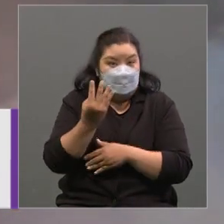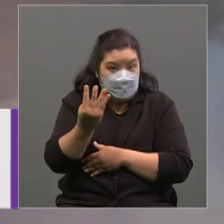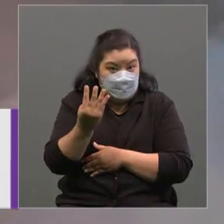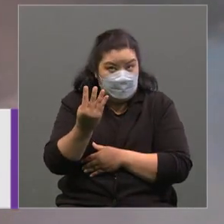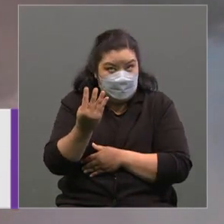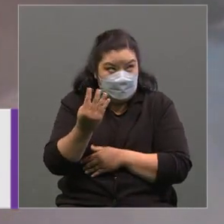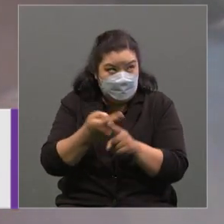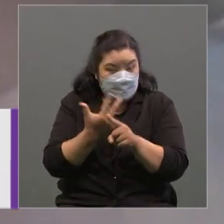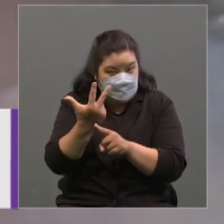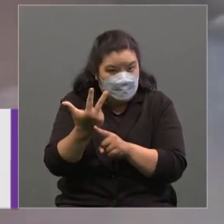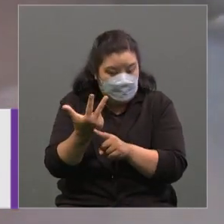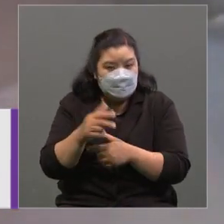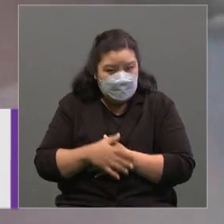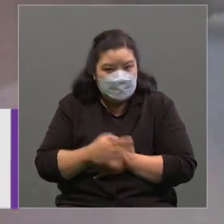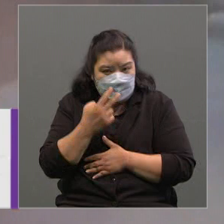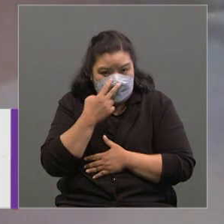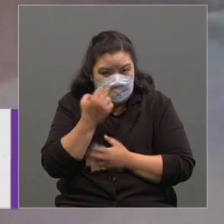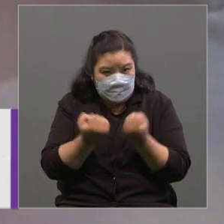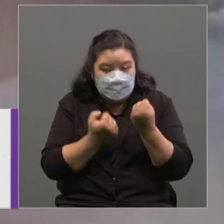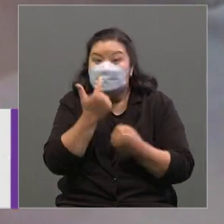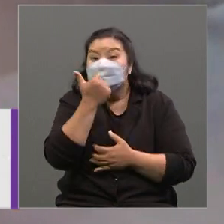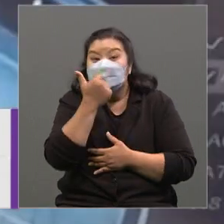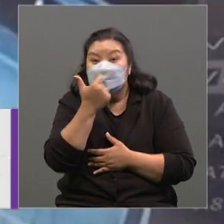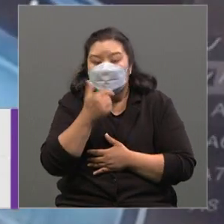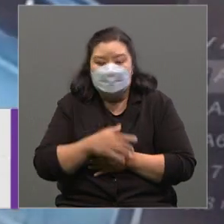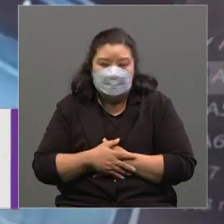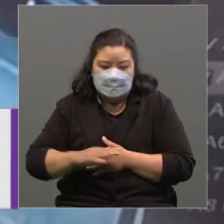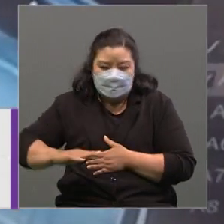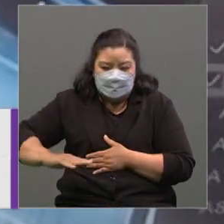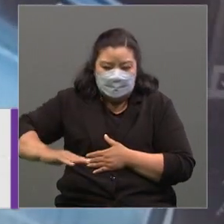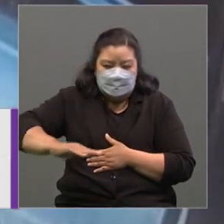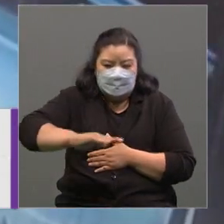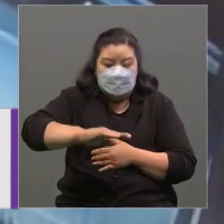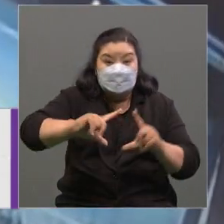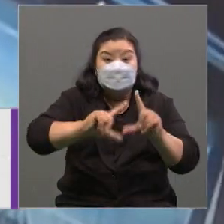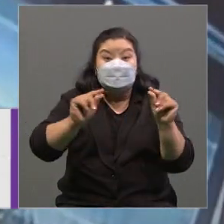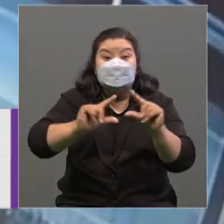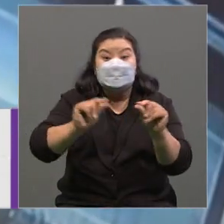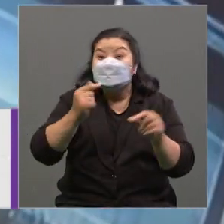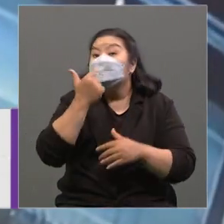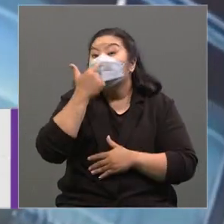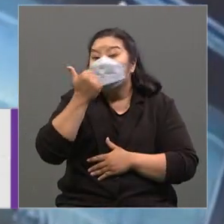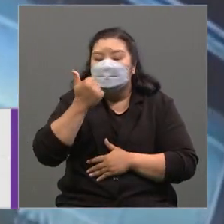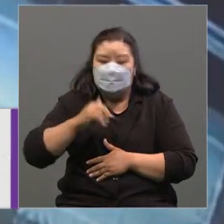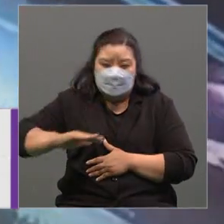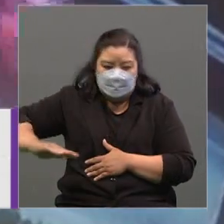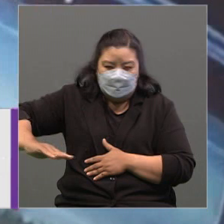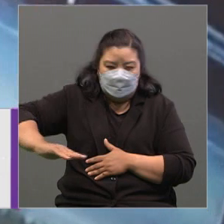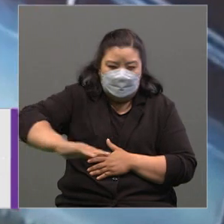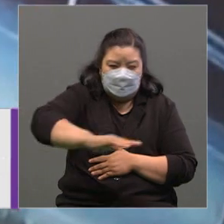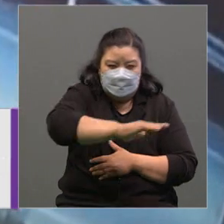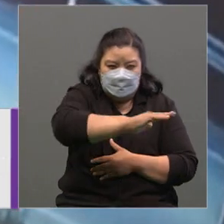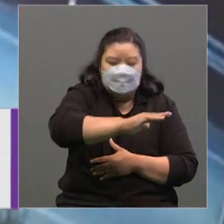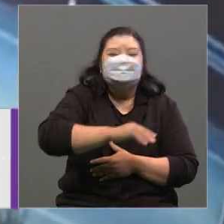แดงๆนะมั้ยคะอันนั้นน่ะเป็นภาพรถต้องสงสัยรถเก๋ง Mazda สีแดงขับผ่านกล้องไปนะคะเท่า